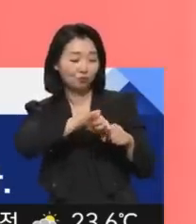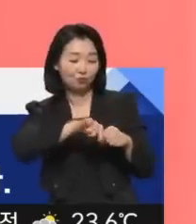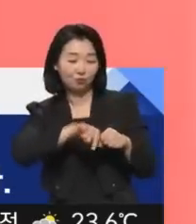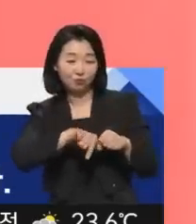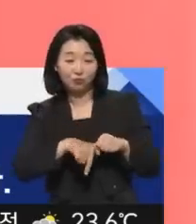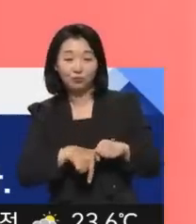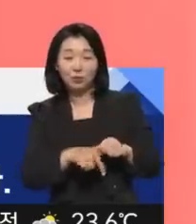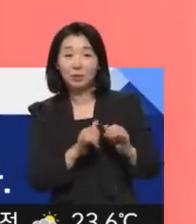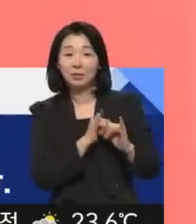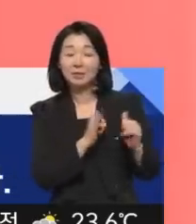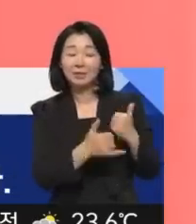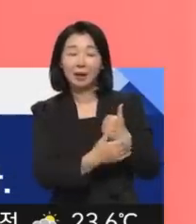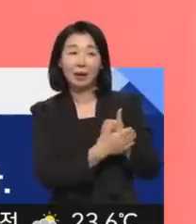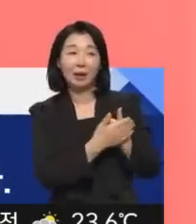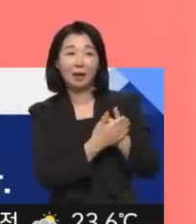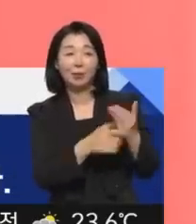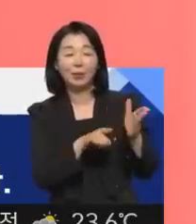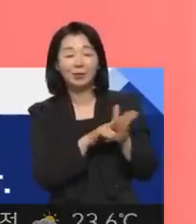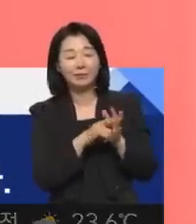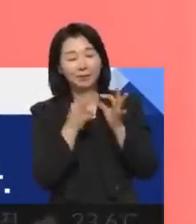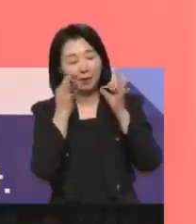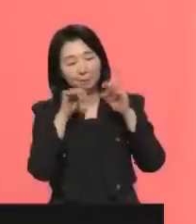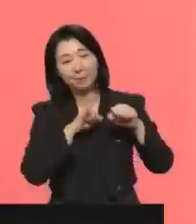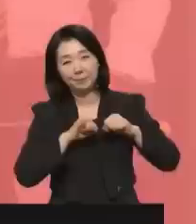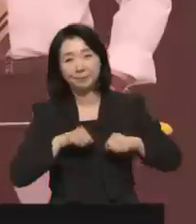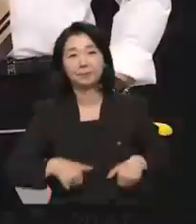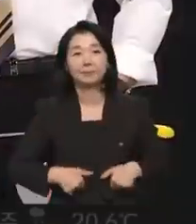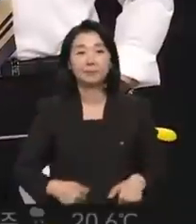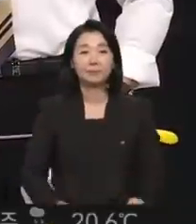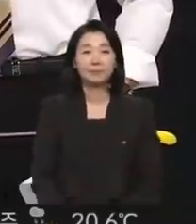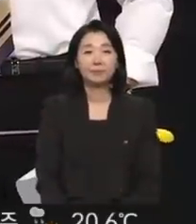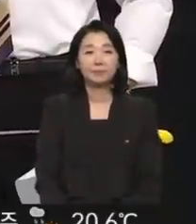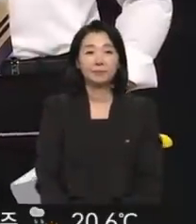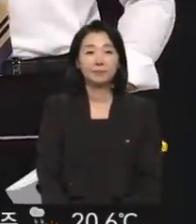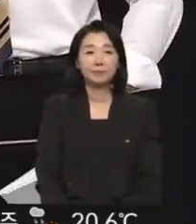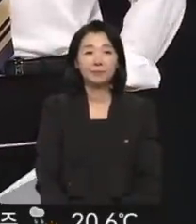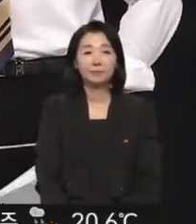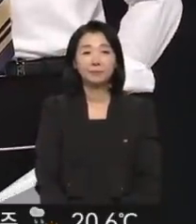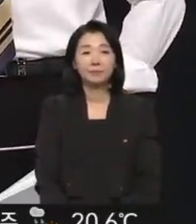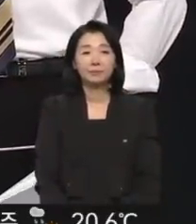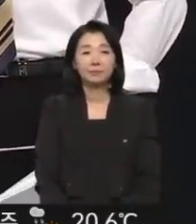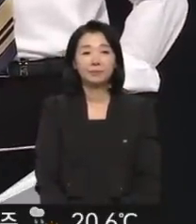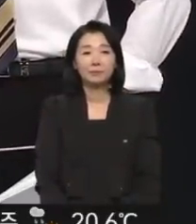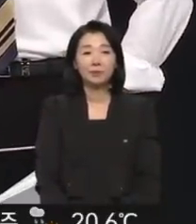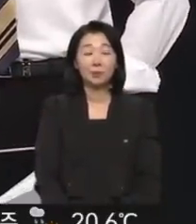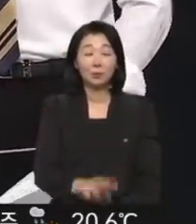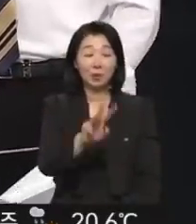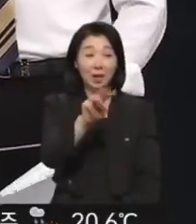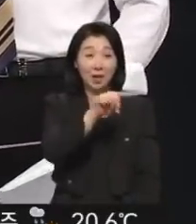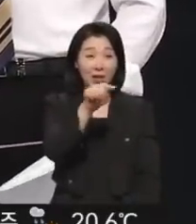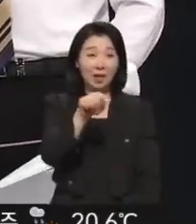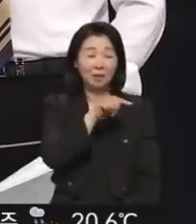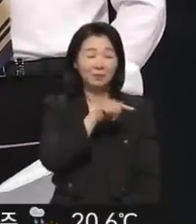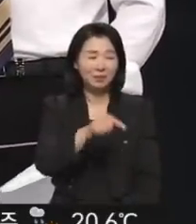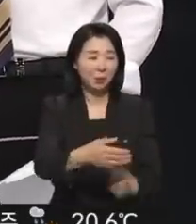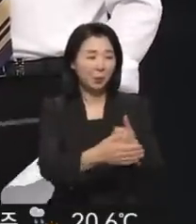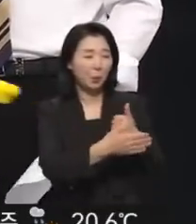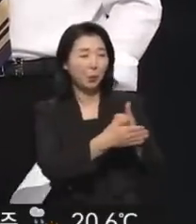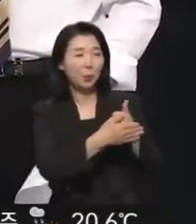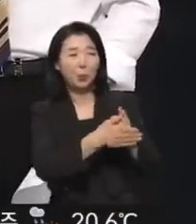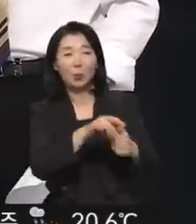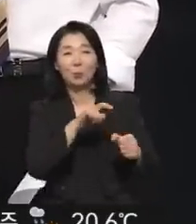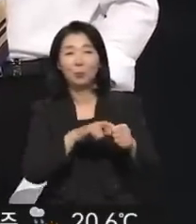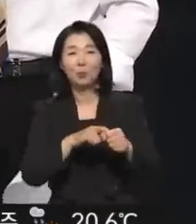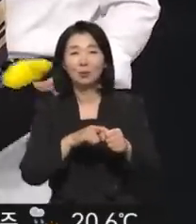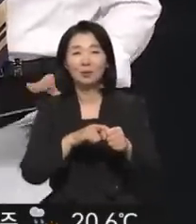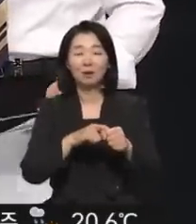위한 구체적 행보를 해나가겠습니다. 자, 오늘은 이 빨간불이 들어온 MG 표심을 잡기 위한